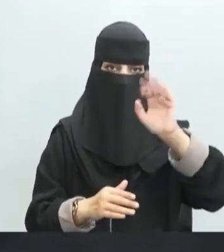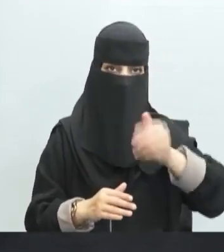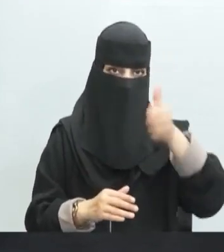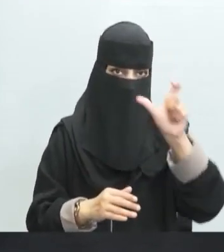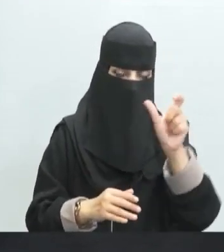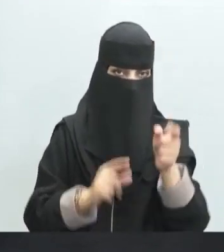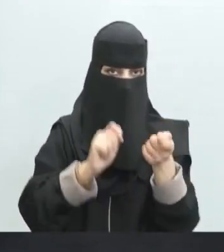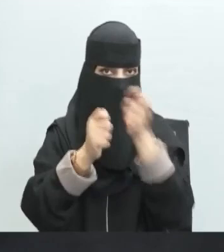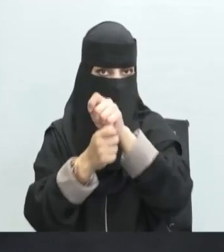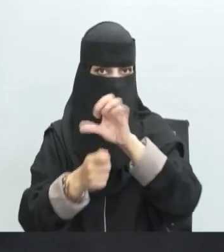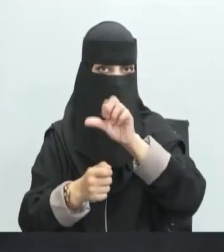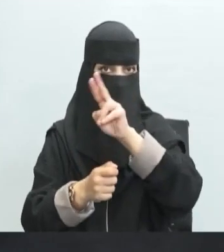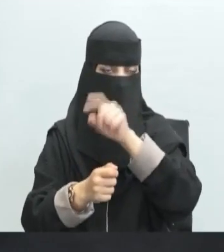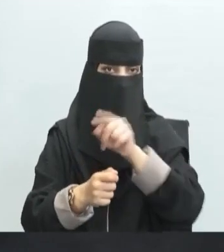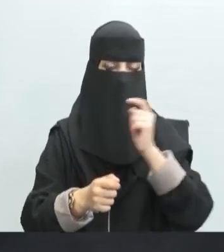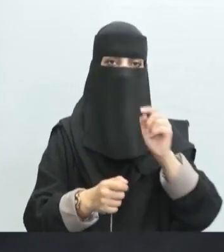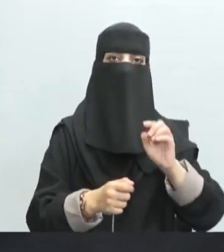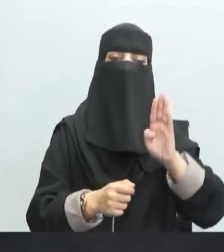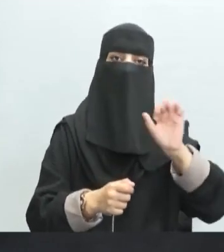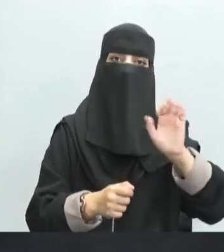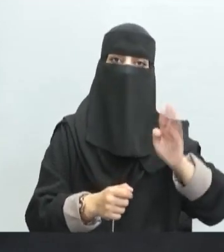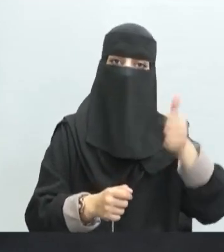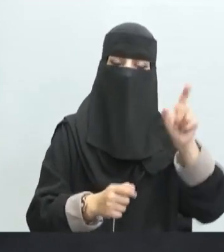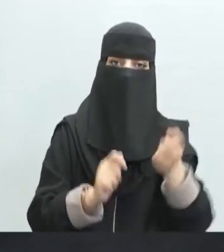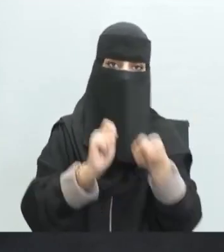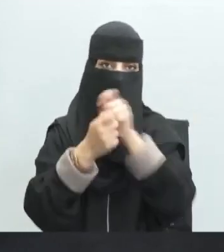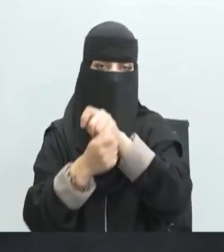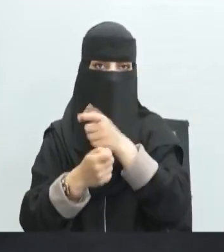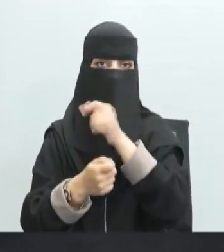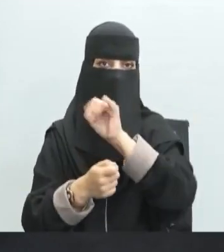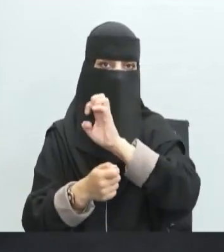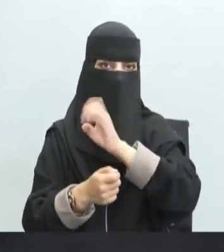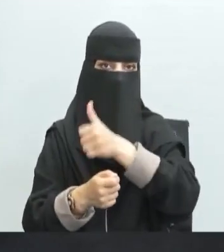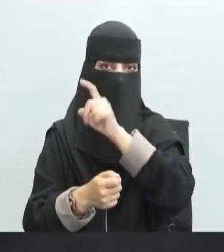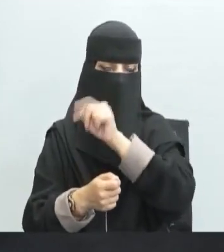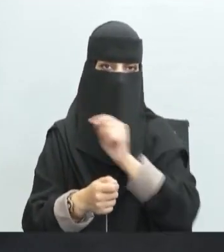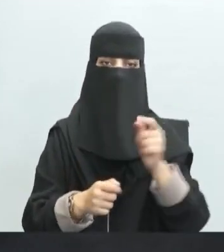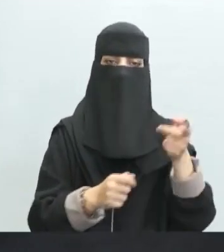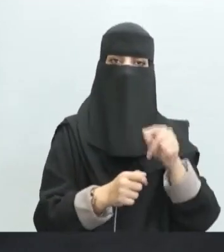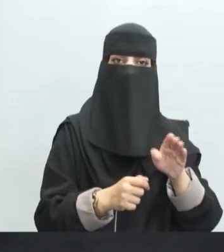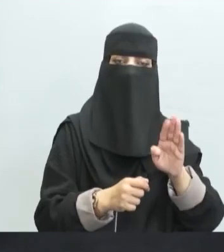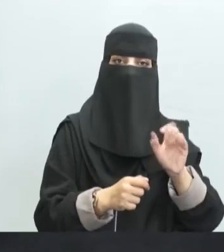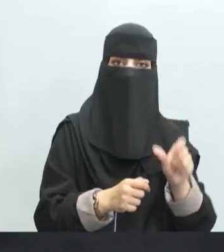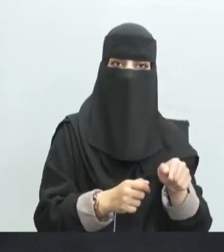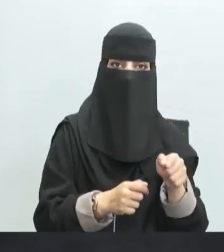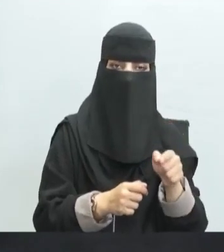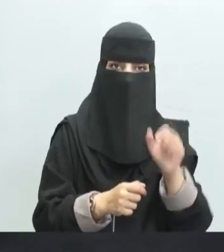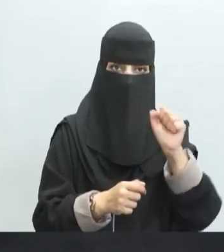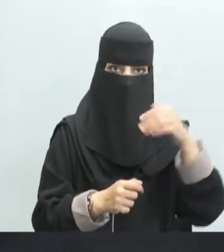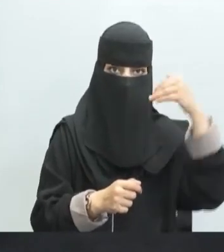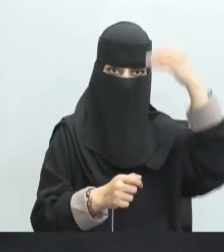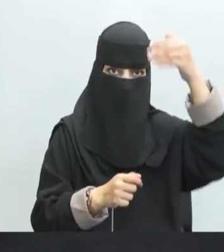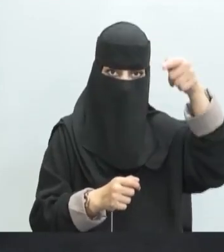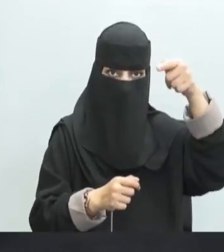المقابل على الوتر والكوساين المجاور على الوتر الساين والكوساين كلهم الوتر تحت بس الساين